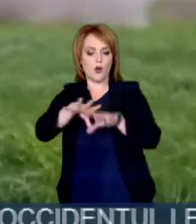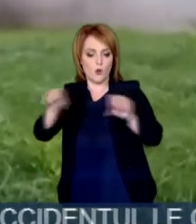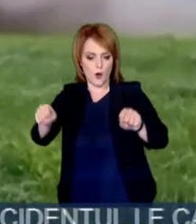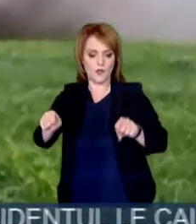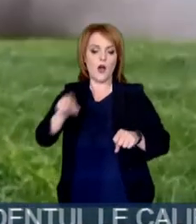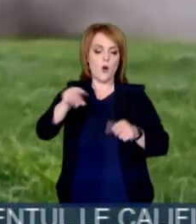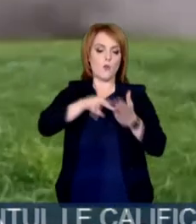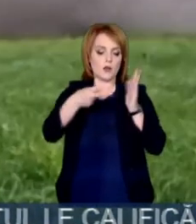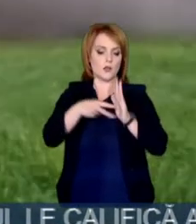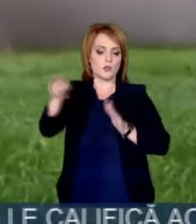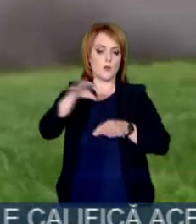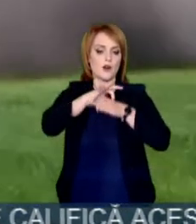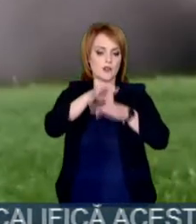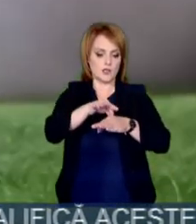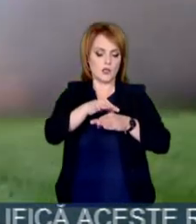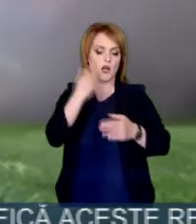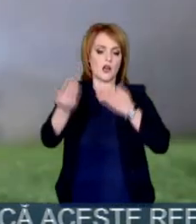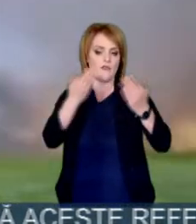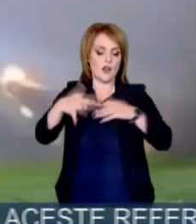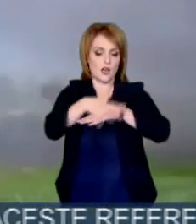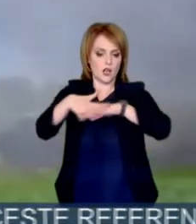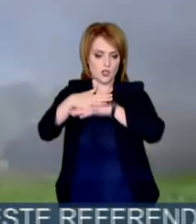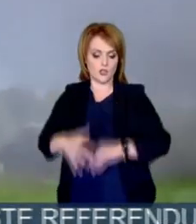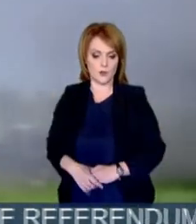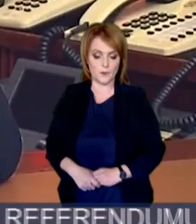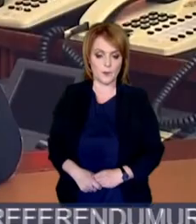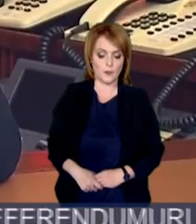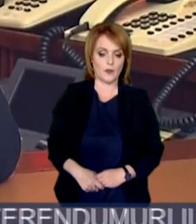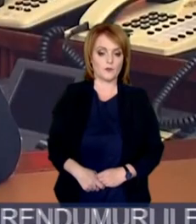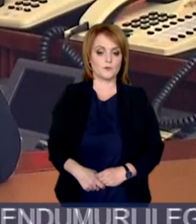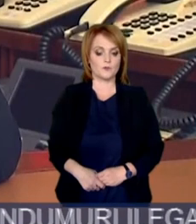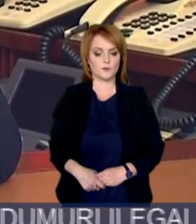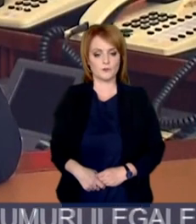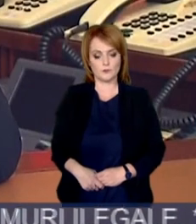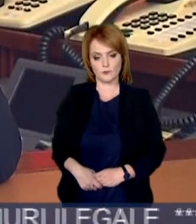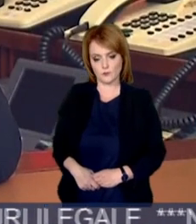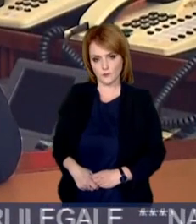eliberarea acestui pământ e un Atac asupra așa numitului teritoriu rusesc